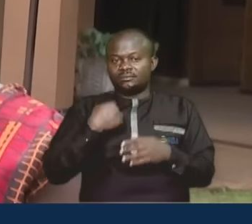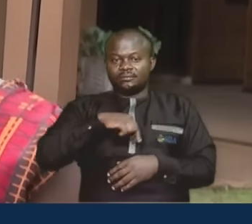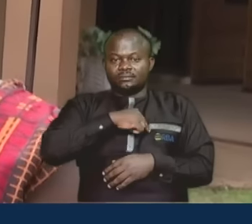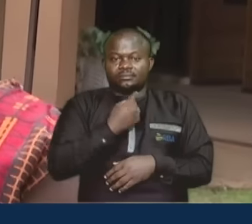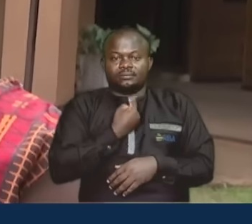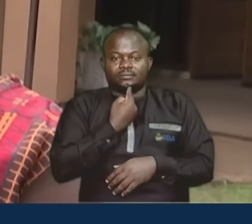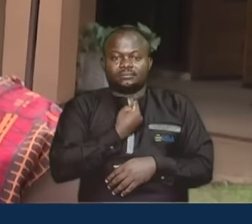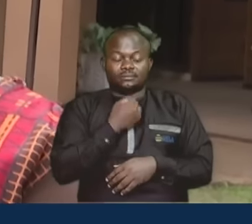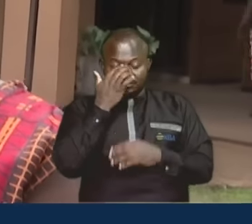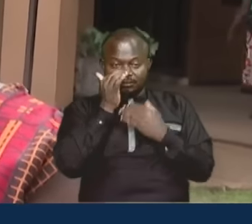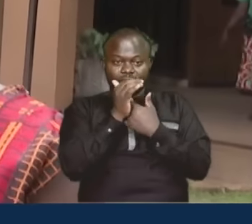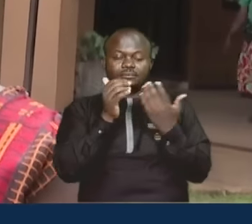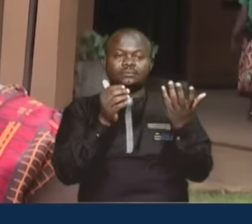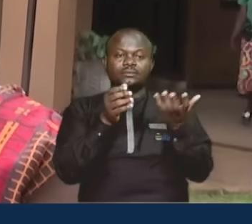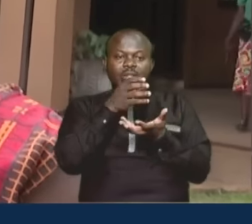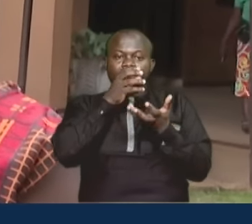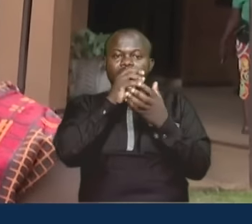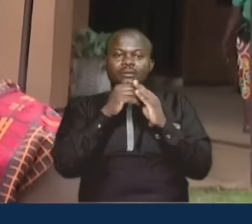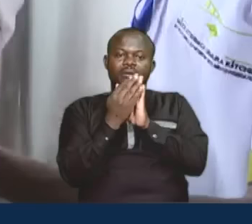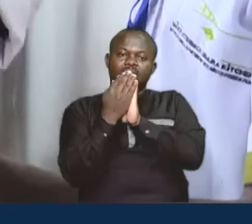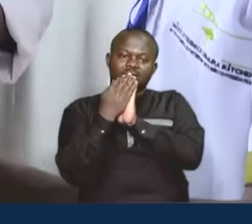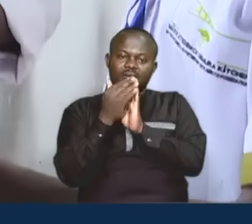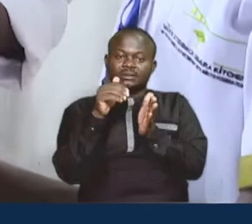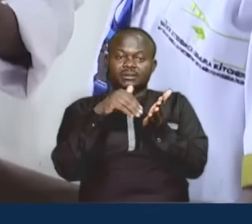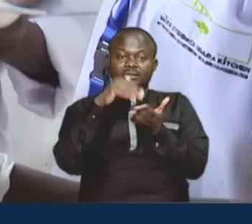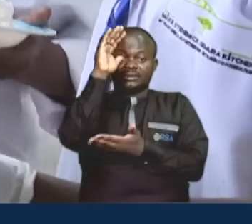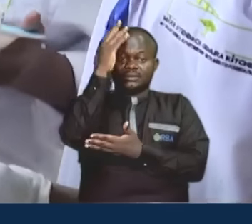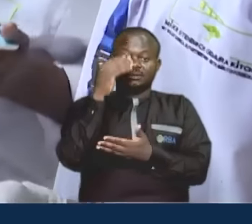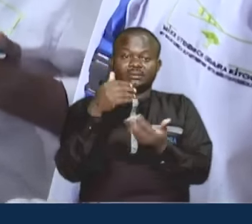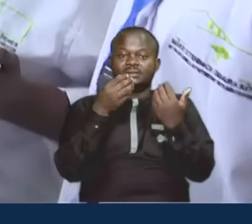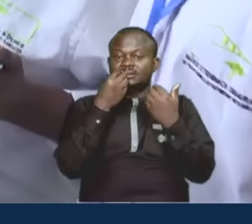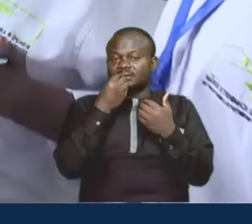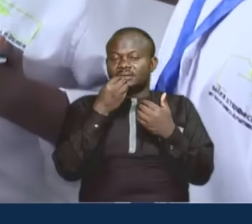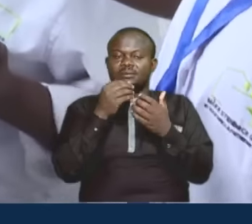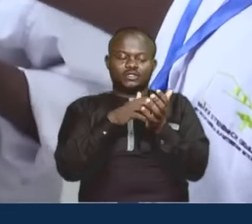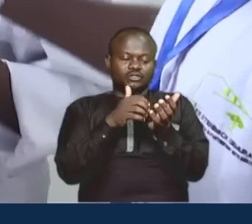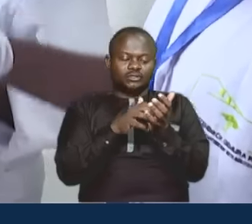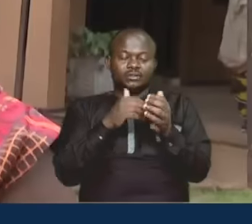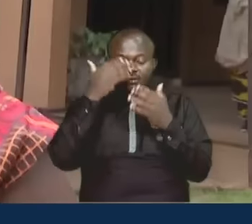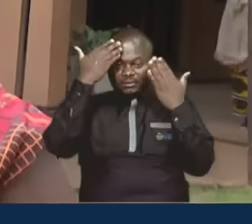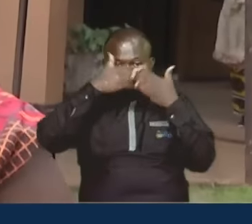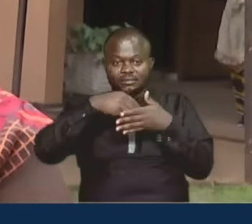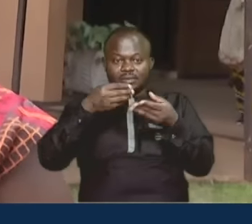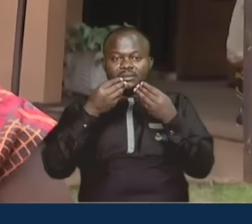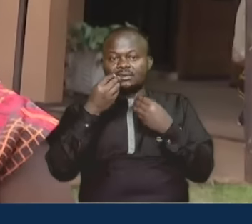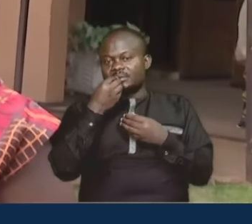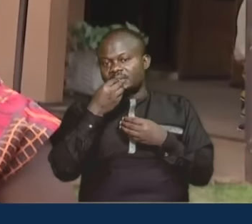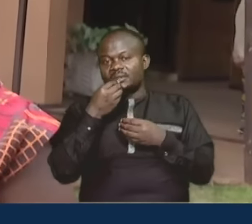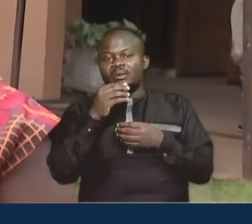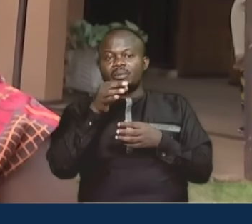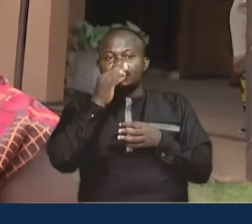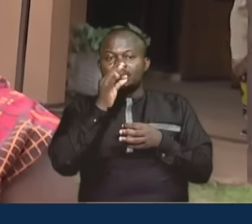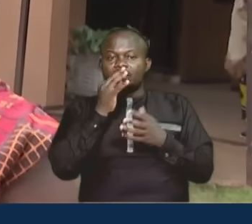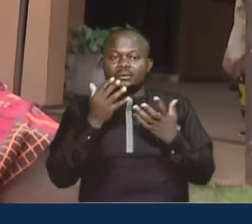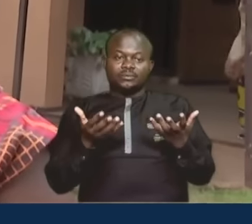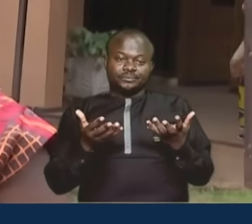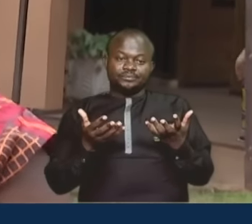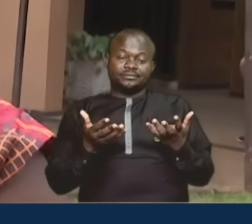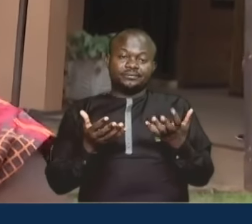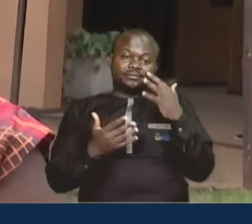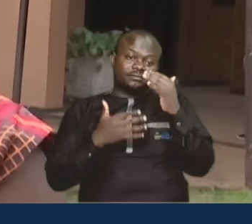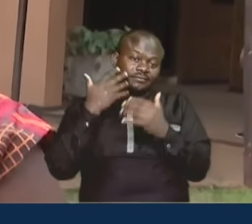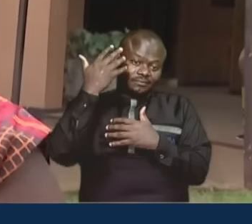igikoma n'umugati, saa sita bakaduha ibiryo na ji, nijoro bakaduha ibiryo n'icyayi,